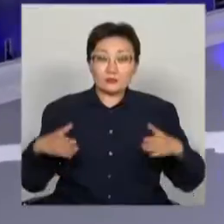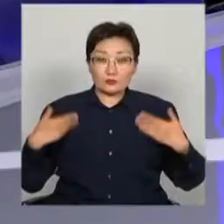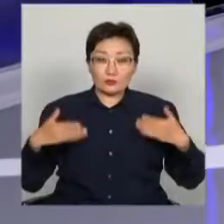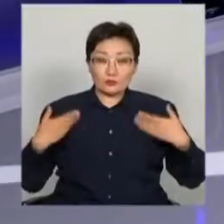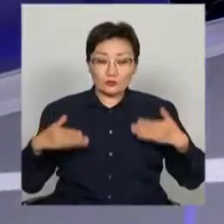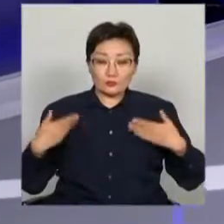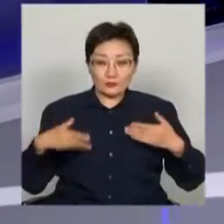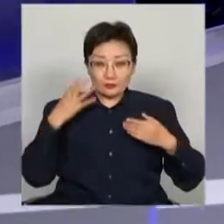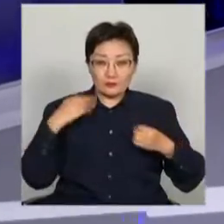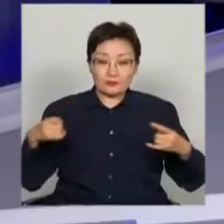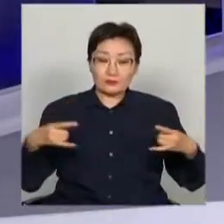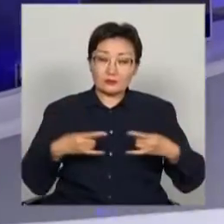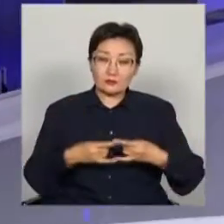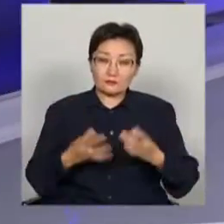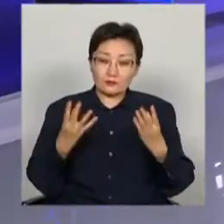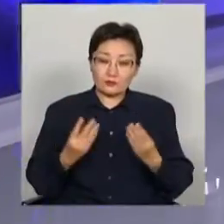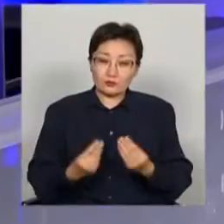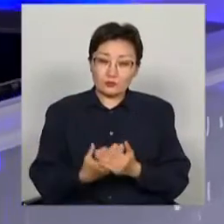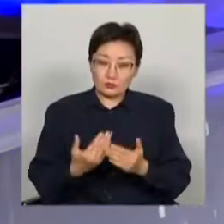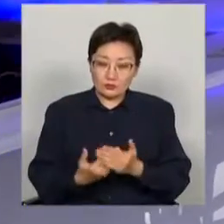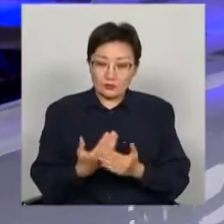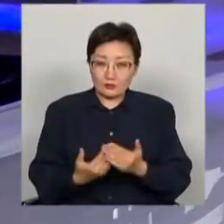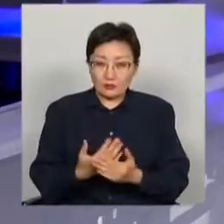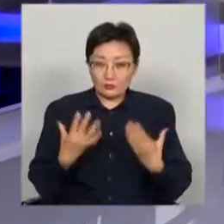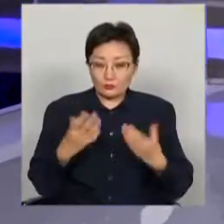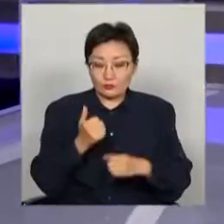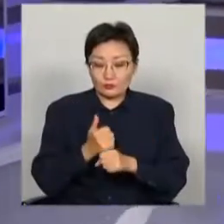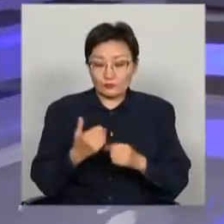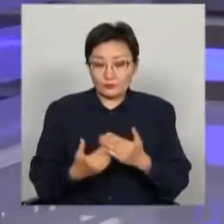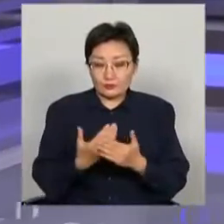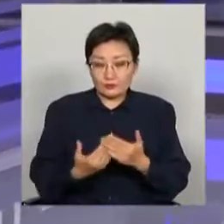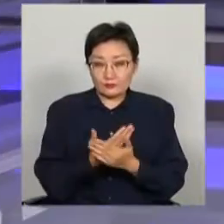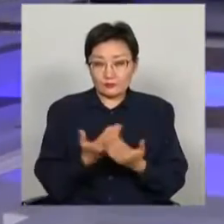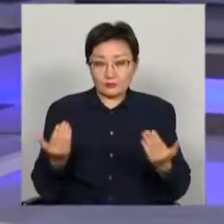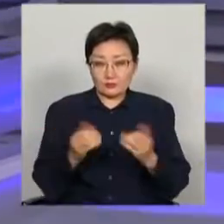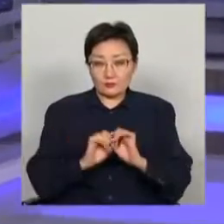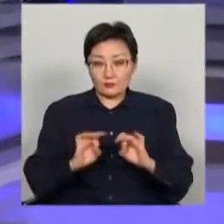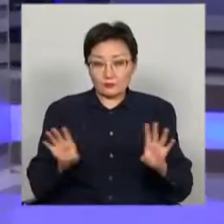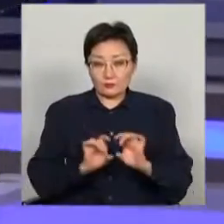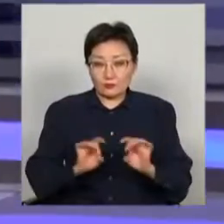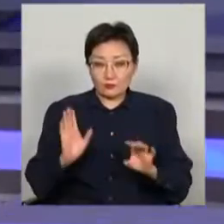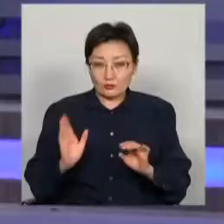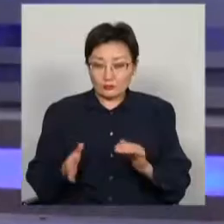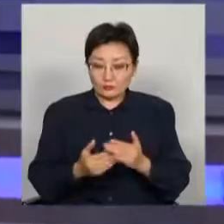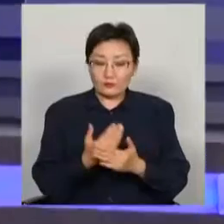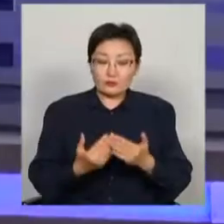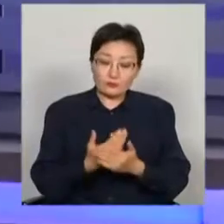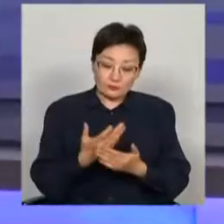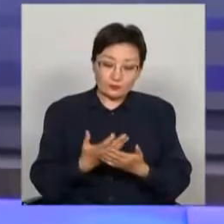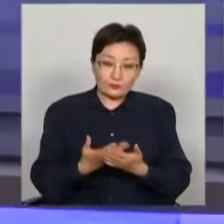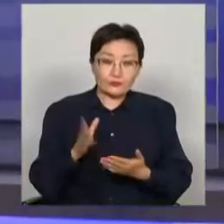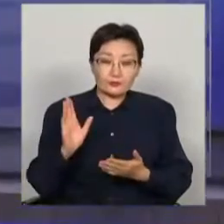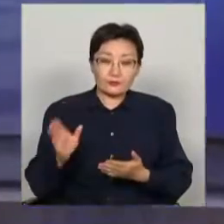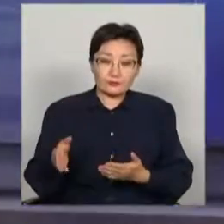Армысыздар, қадырлы көрермен, Алматы арнасының тікелей эфирінде күндізгі жаңалықтар. Студияда мен Аяулым Көлжігіт және әріптесім Бұлбұл Қалнұрқызы.